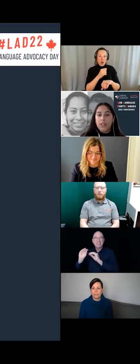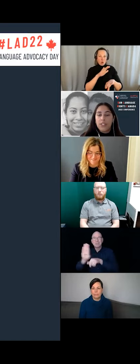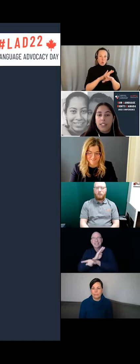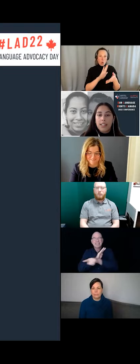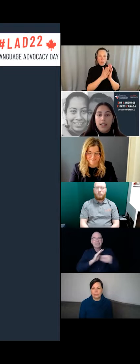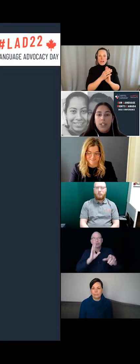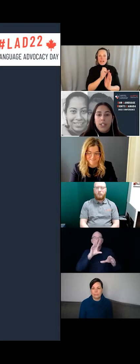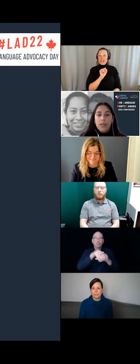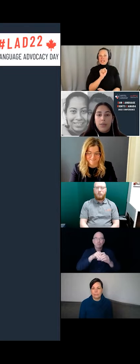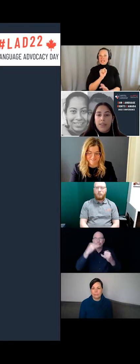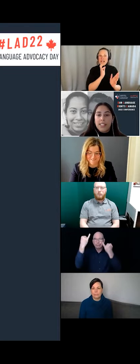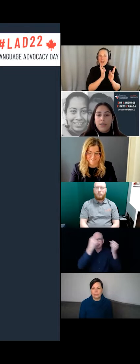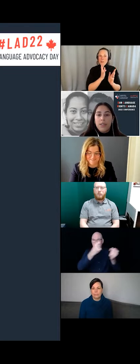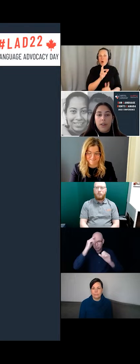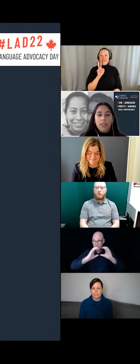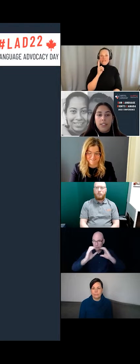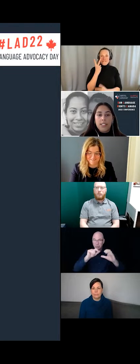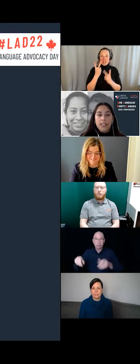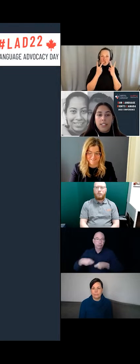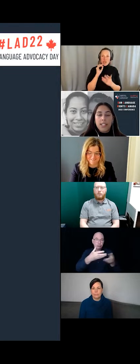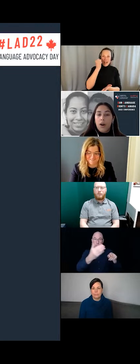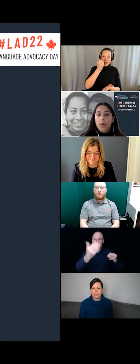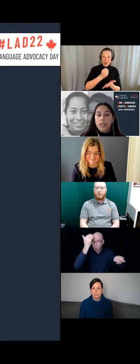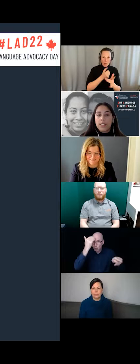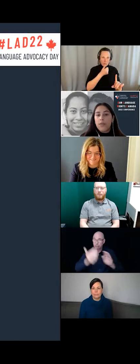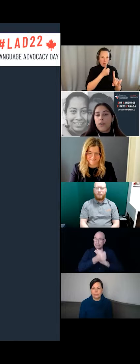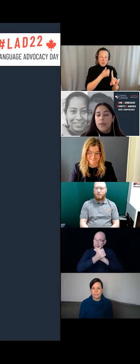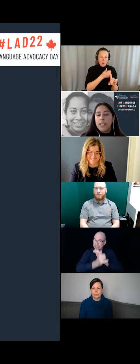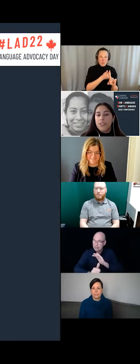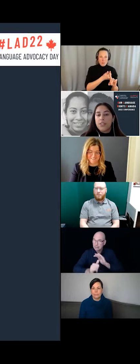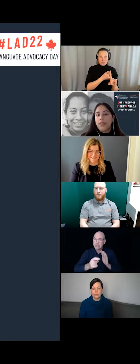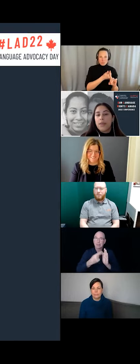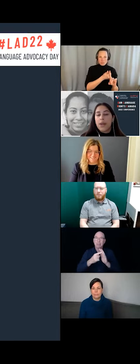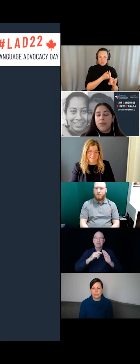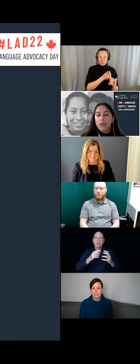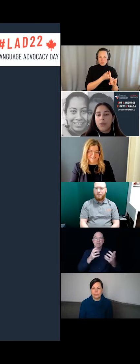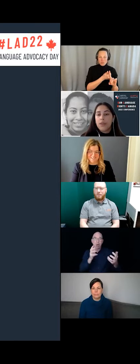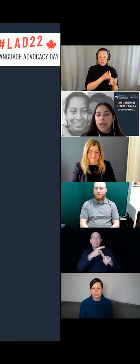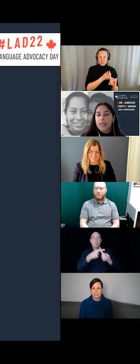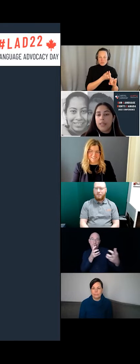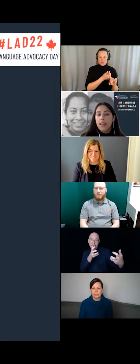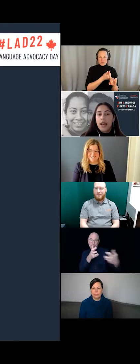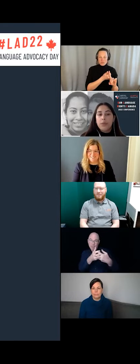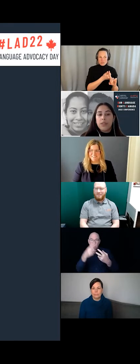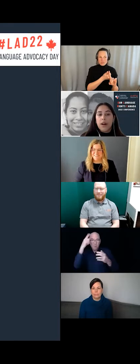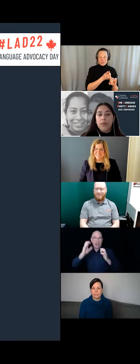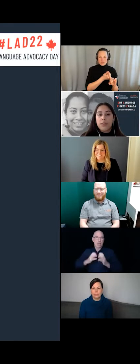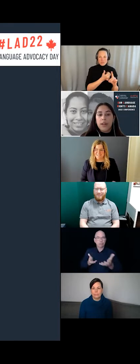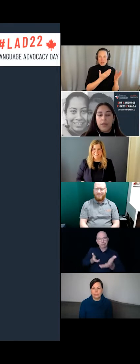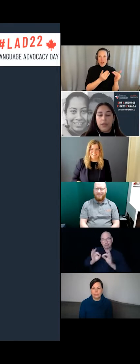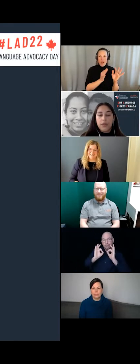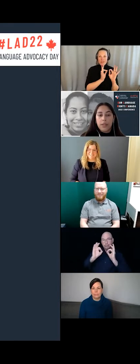Sinavision incorporée et les organisations, les communications, les stratégies. Elle donne